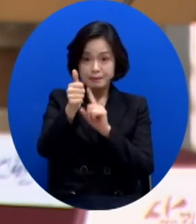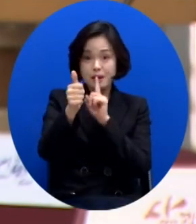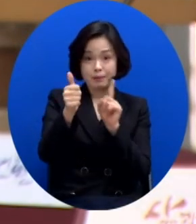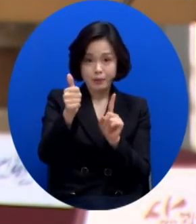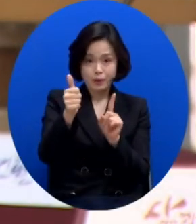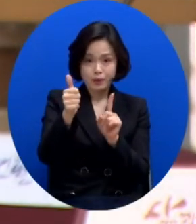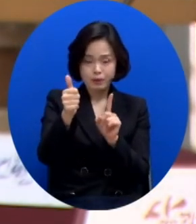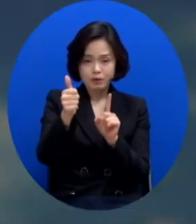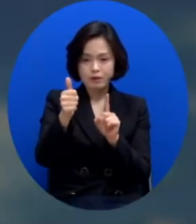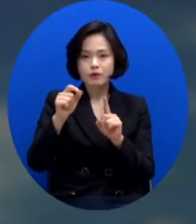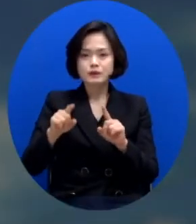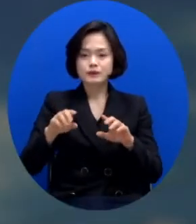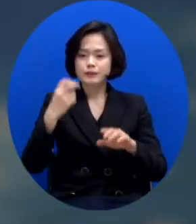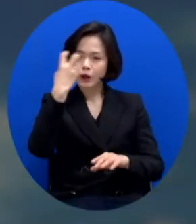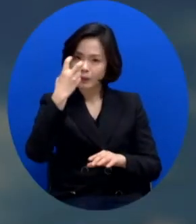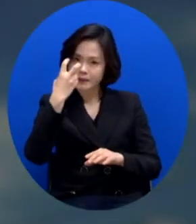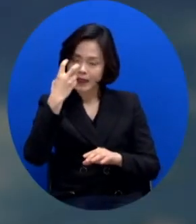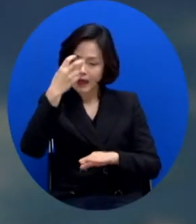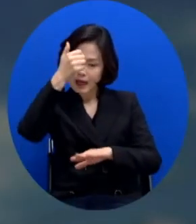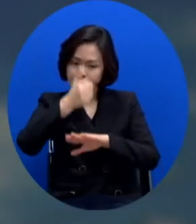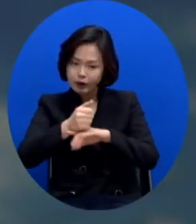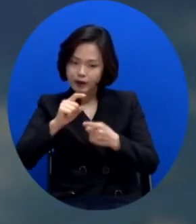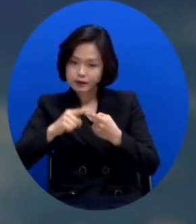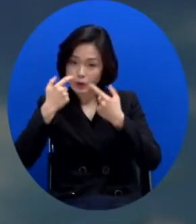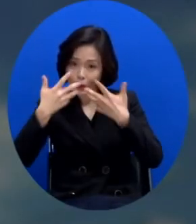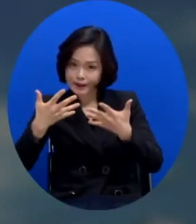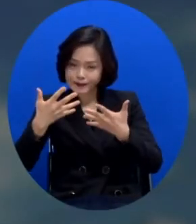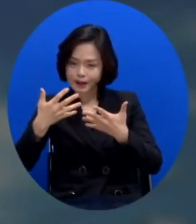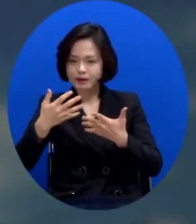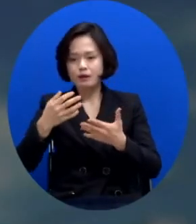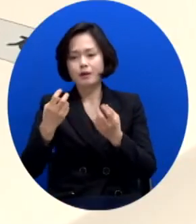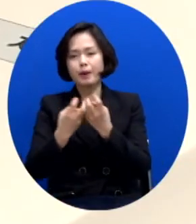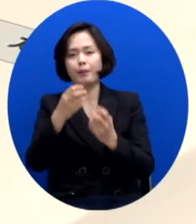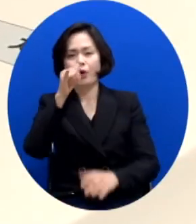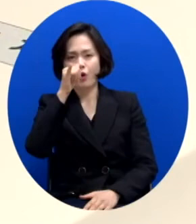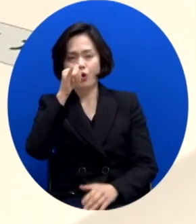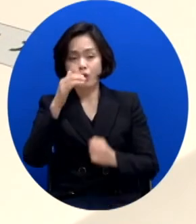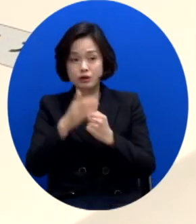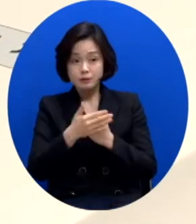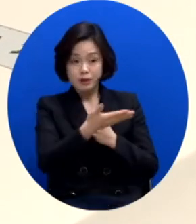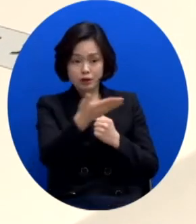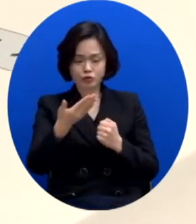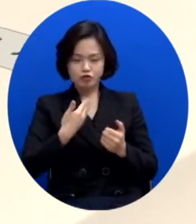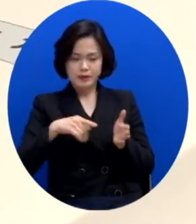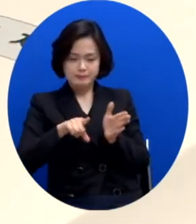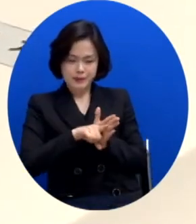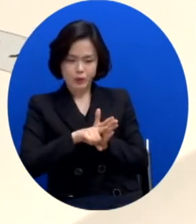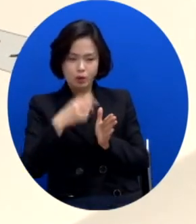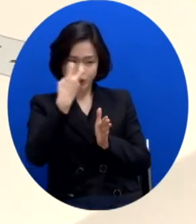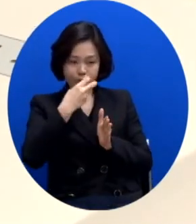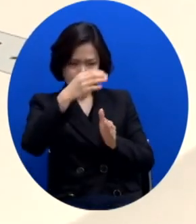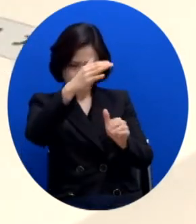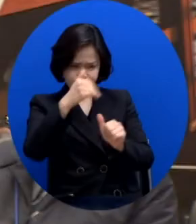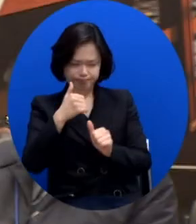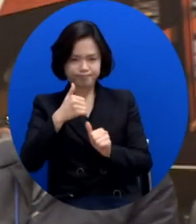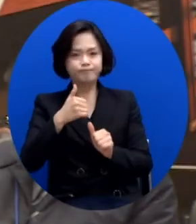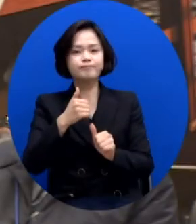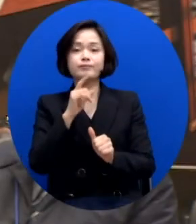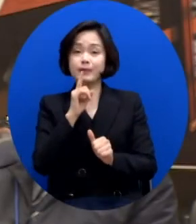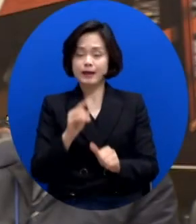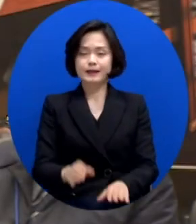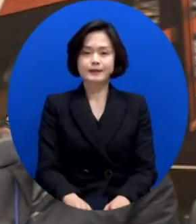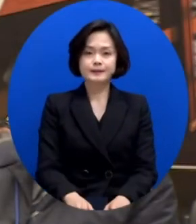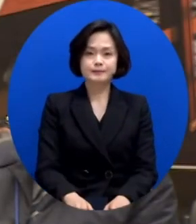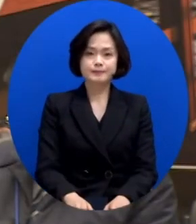기관으로부터 정확한 검사 결과를 얻고 있다며 시를 믿고 검사에 적극적으로 응해주길 바란다고 말했습니다. 이어 코로나19